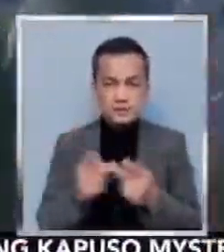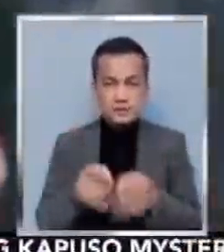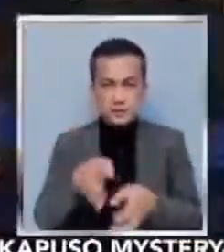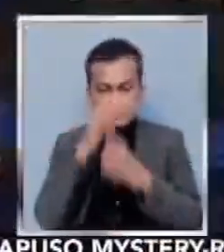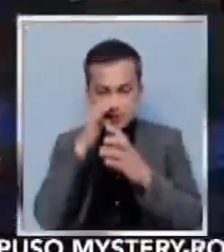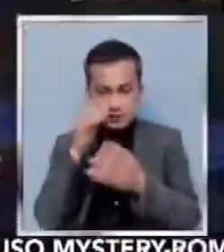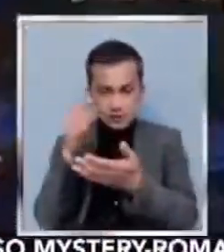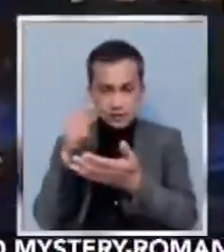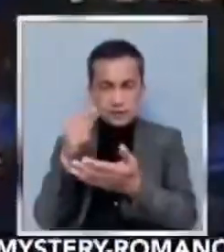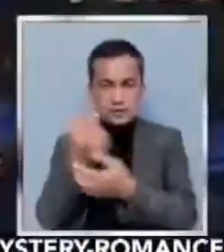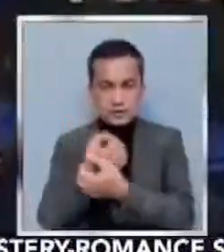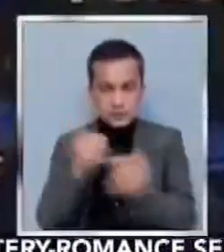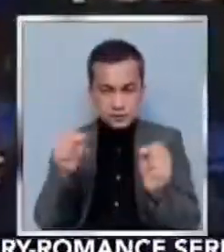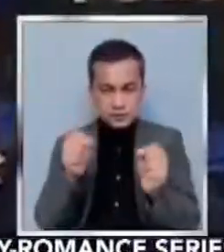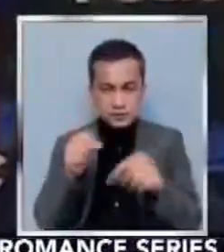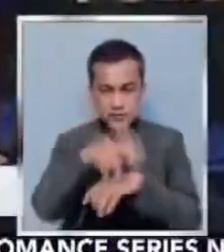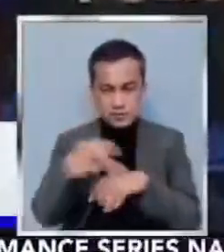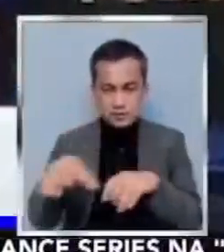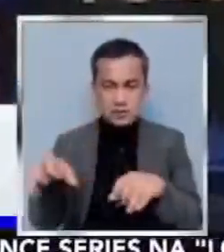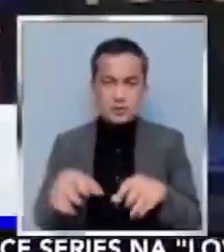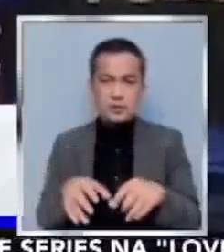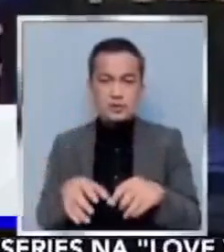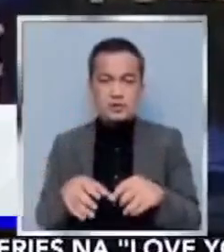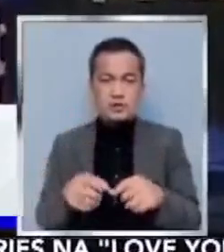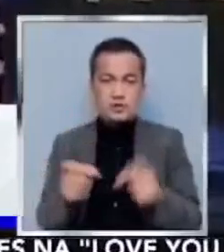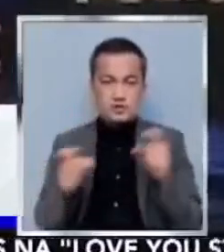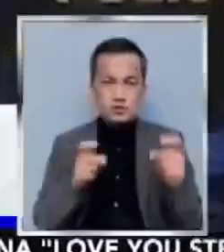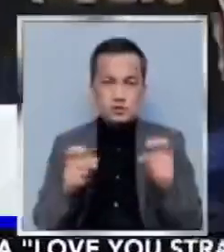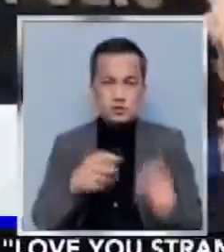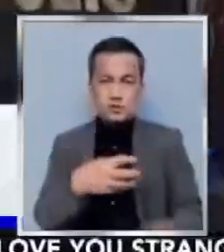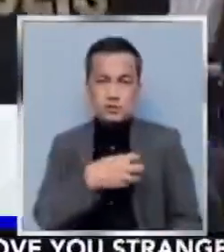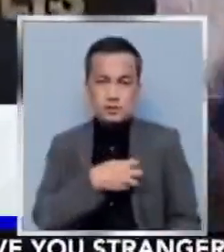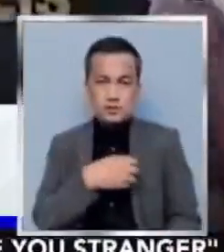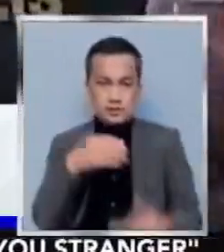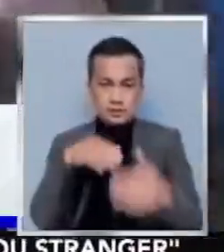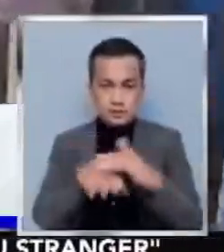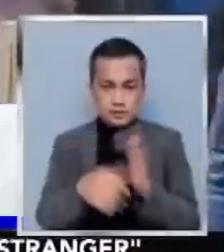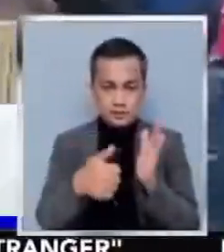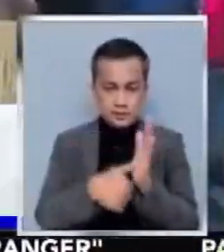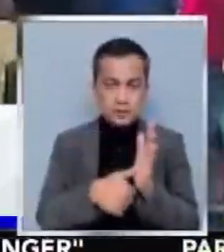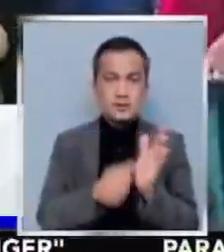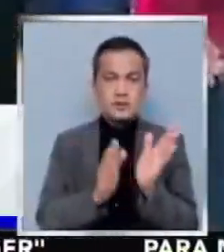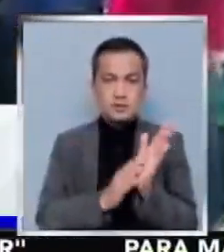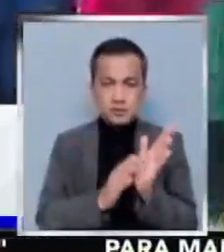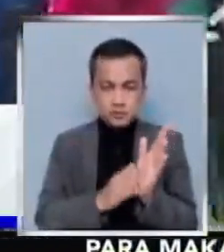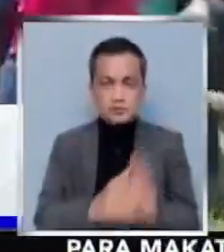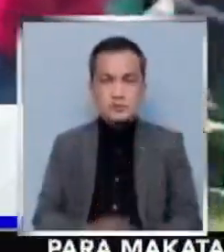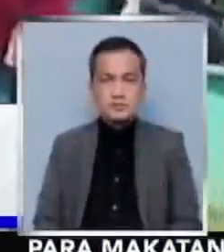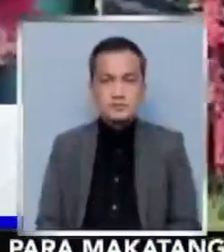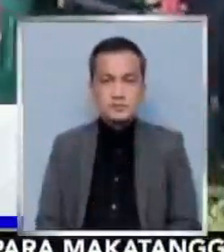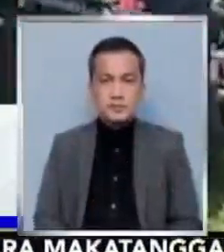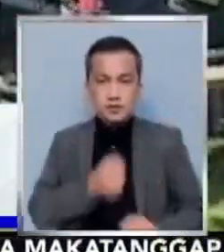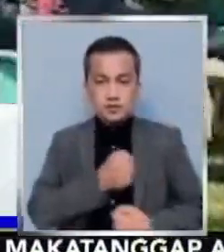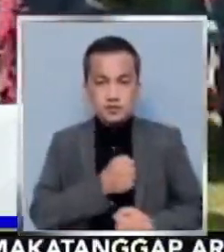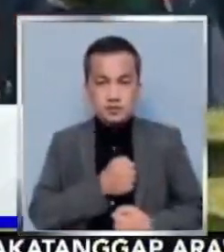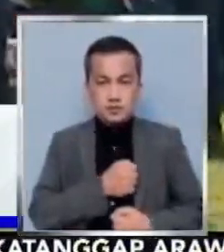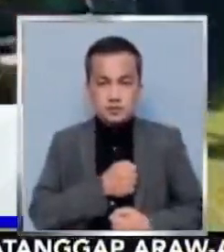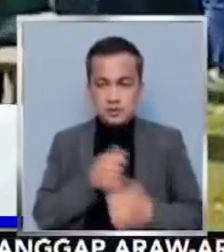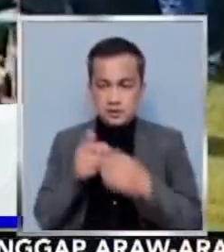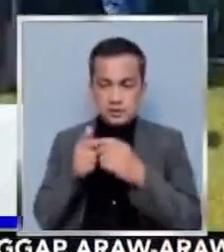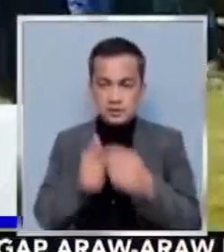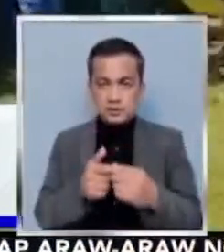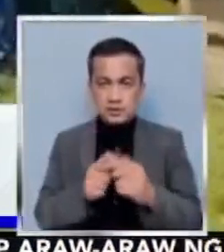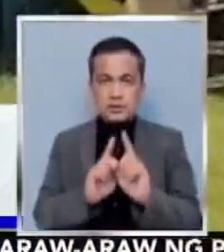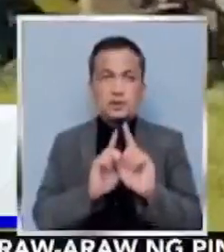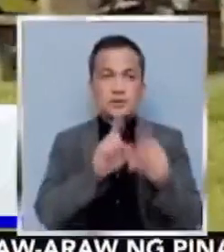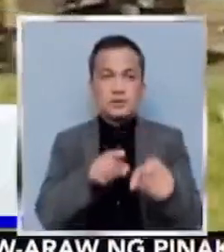center. Kontrolado ng mga riot police ang pagpasok ng mga botante sa paaralan. Mga sundalo naman ang nagga-guide sa kanila papunta sa kanilang